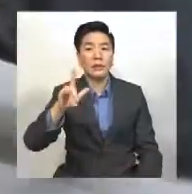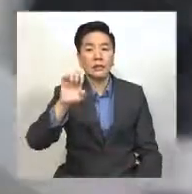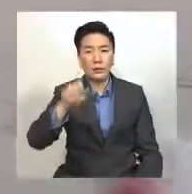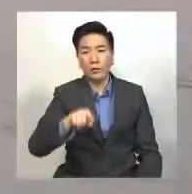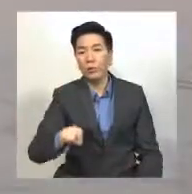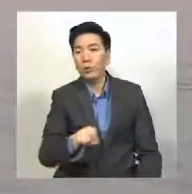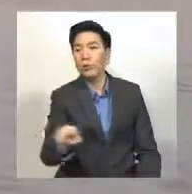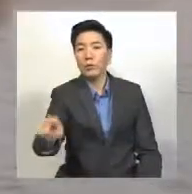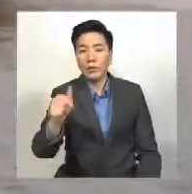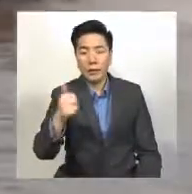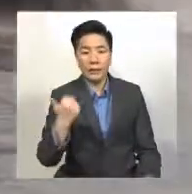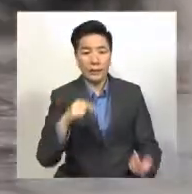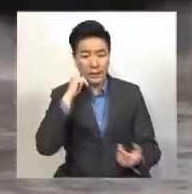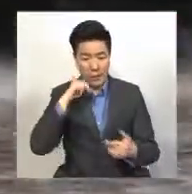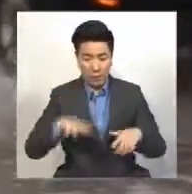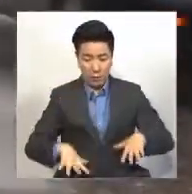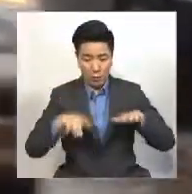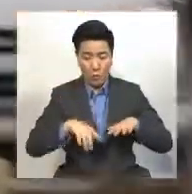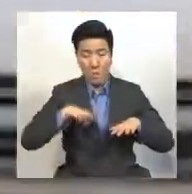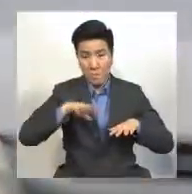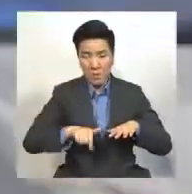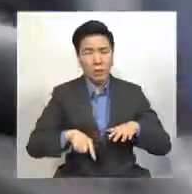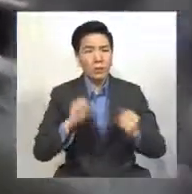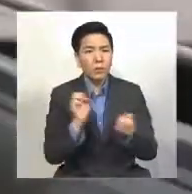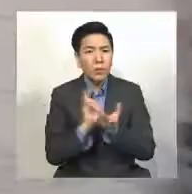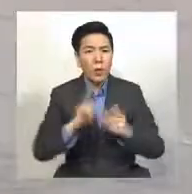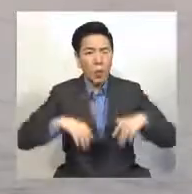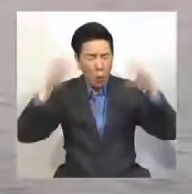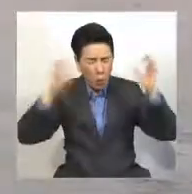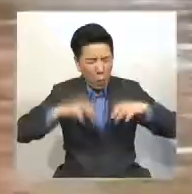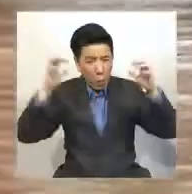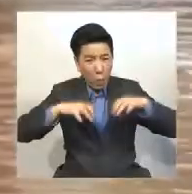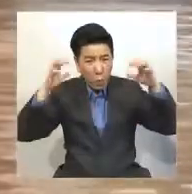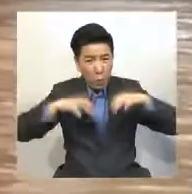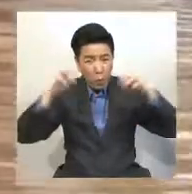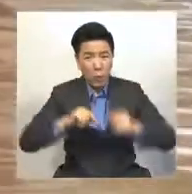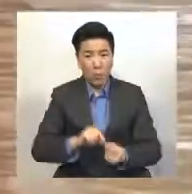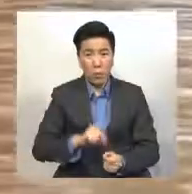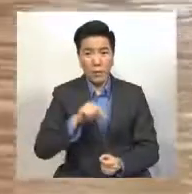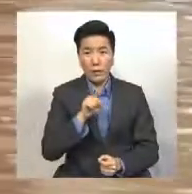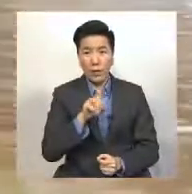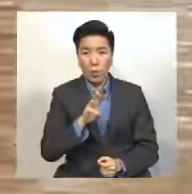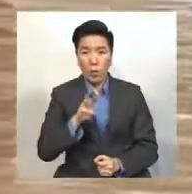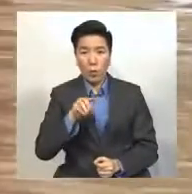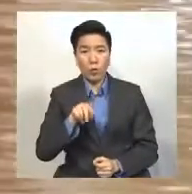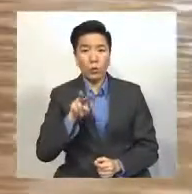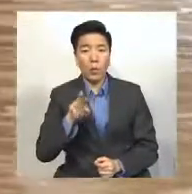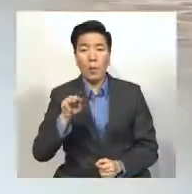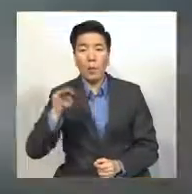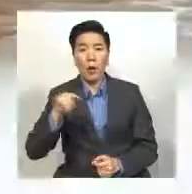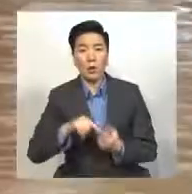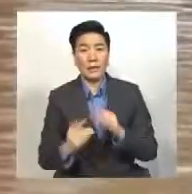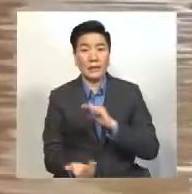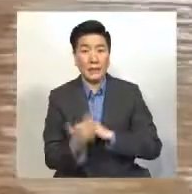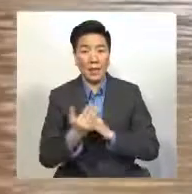ะ สำหรับน้ำที่ท่วมขังในตัวเมืองขอนแก่นเป็นผลจากฝนที่ตกหนักวัดปริมาณฝนได้ 166.2 มิลลิเมตรในเช้ามื